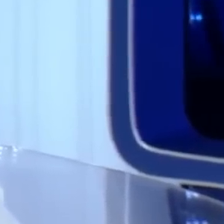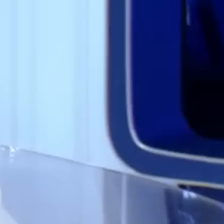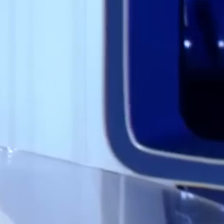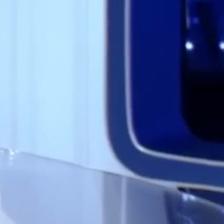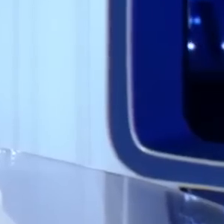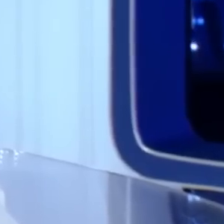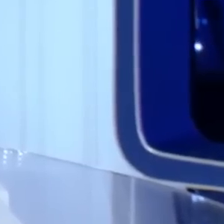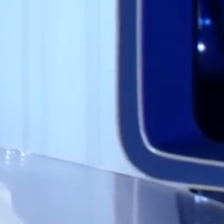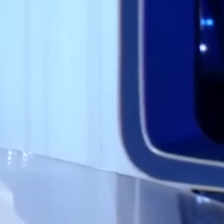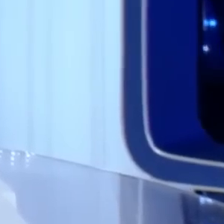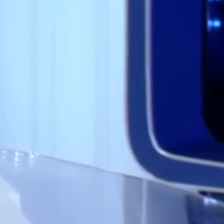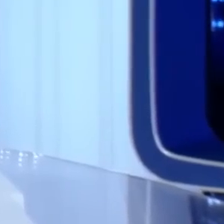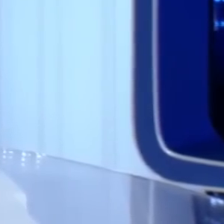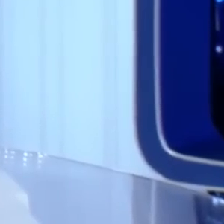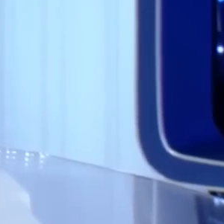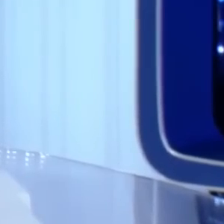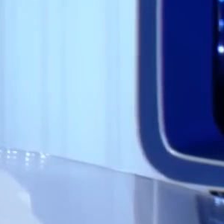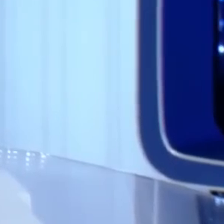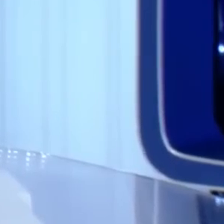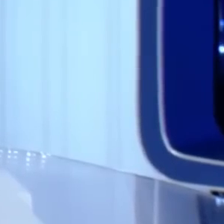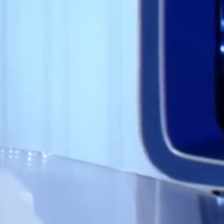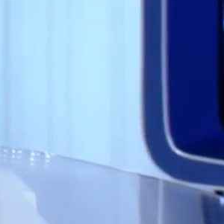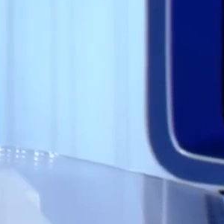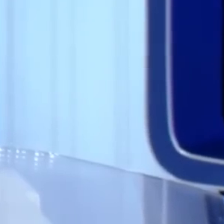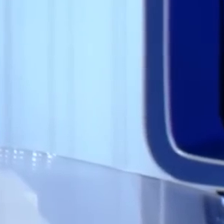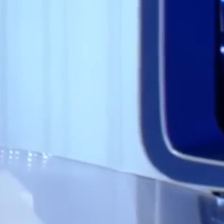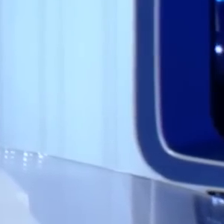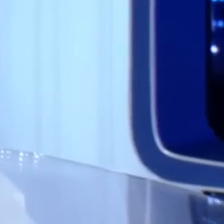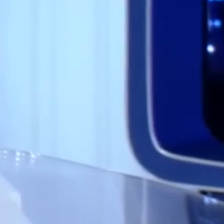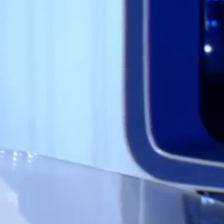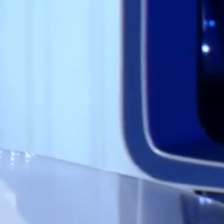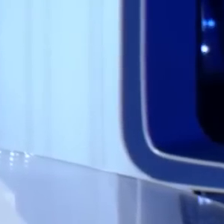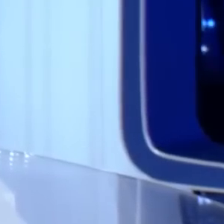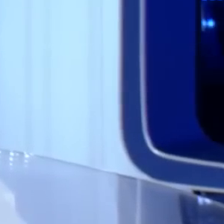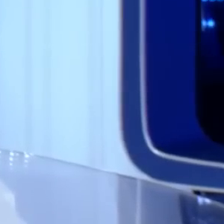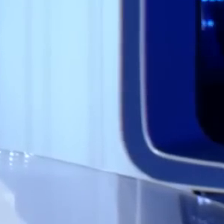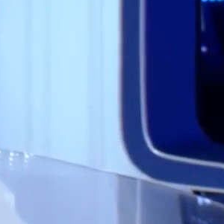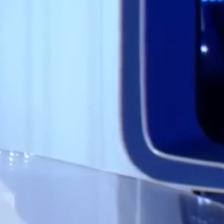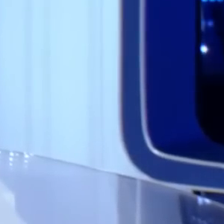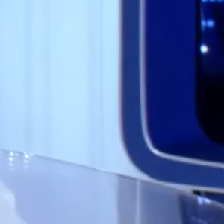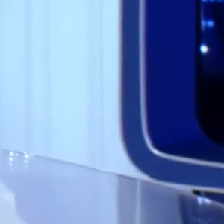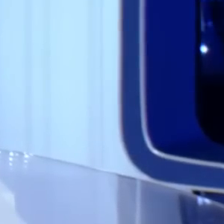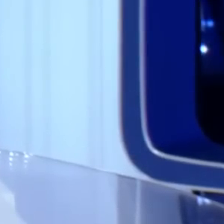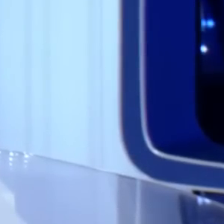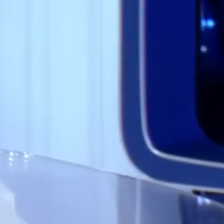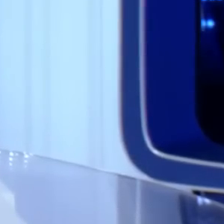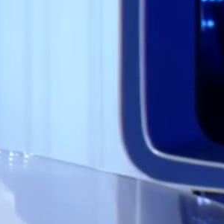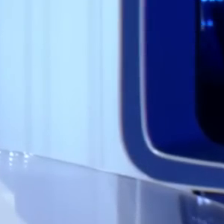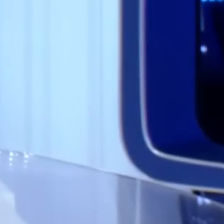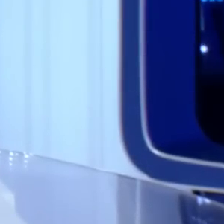Ako naman ang inyong kabayan, si Nolly Di Castro. Marami pong salamat. Enjoy your